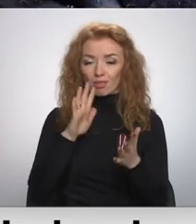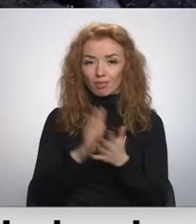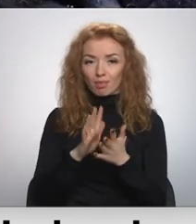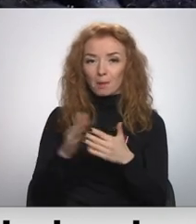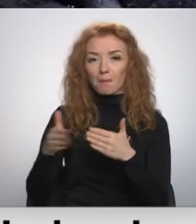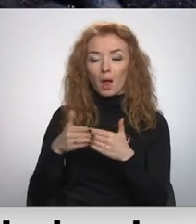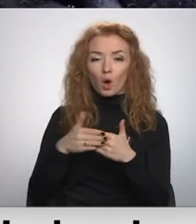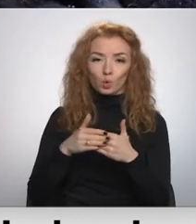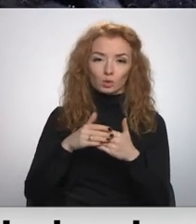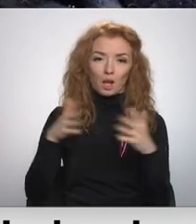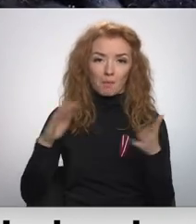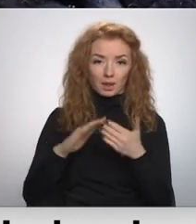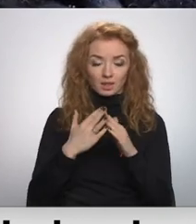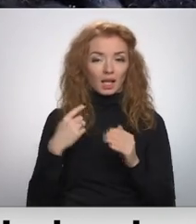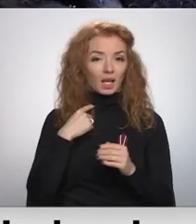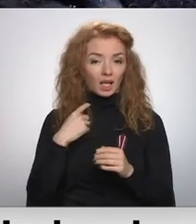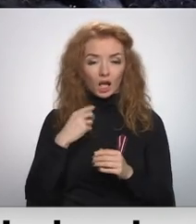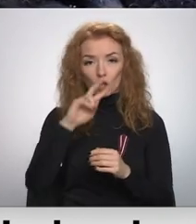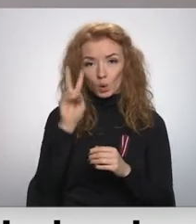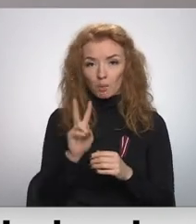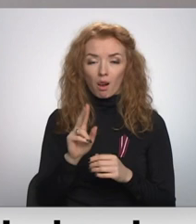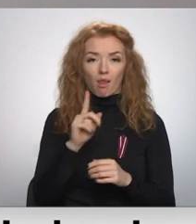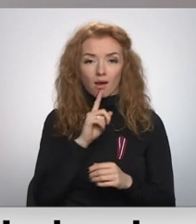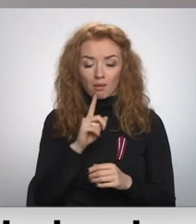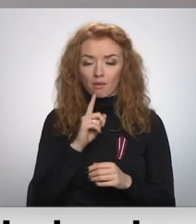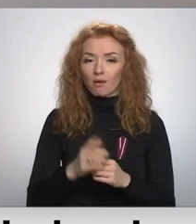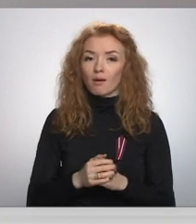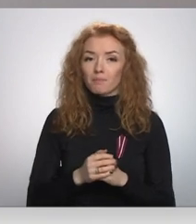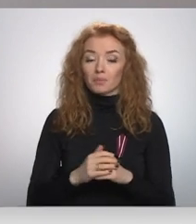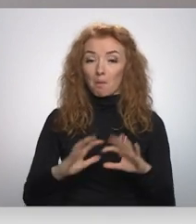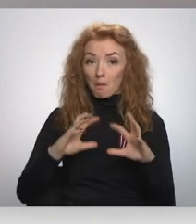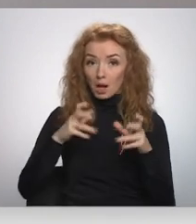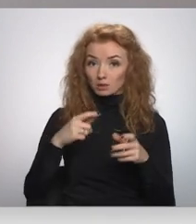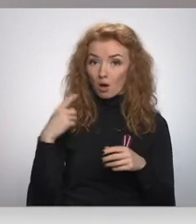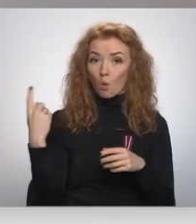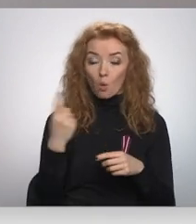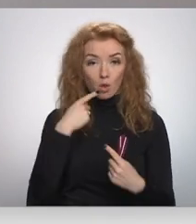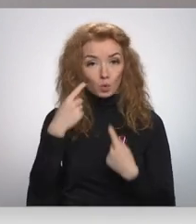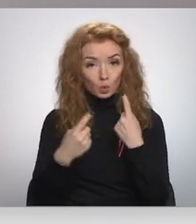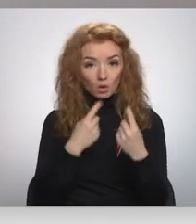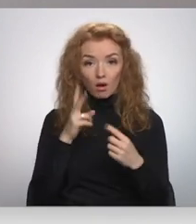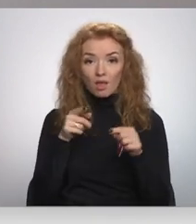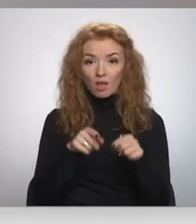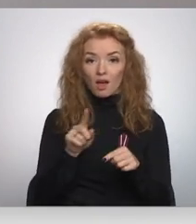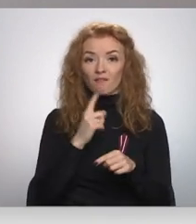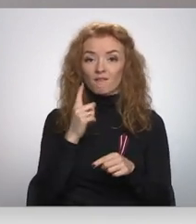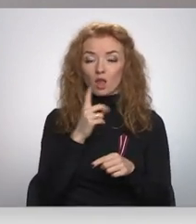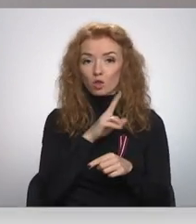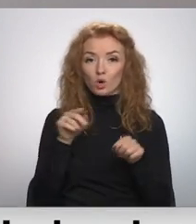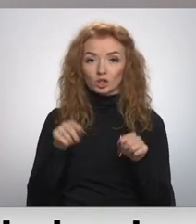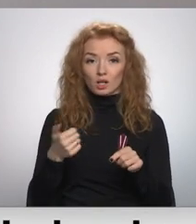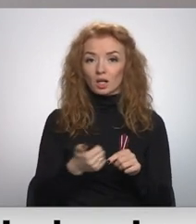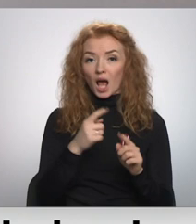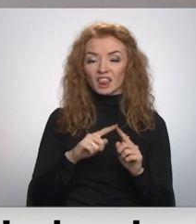Rīga jūrmala bieži vien arī Liepāja. Tas, par ko runā pasaulē, ka šī vispārībā ir viena no šī gadsimta